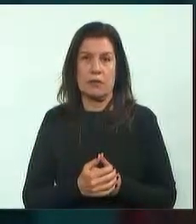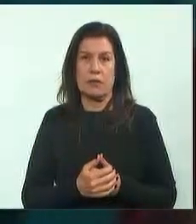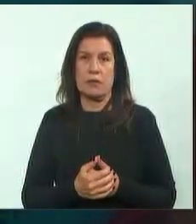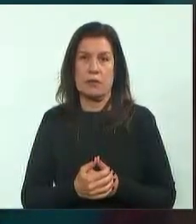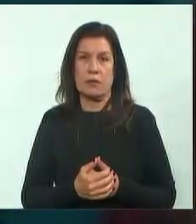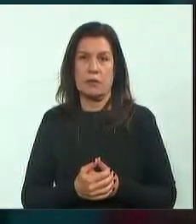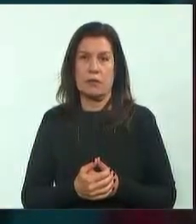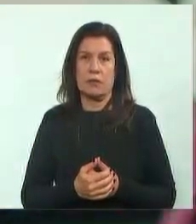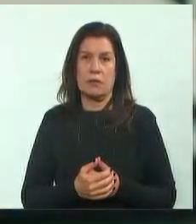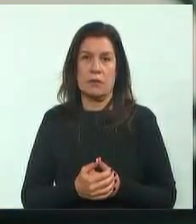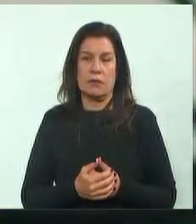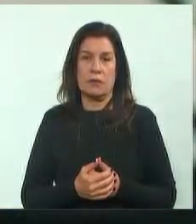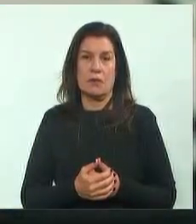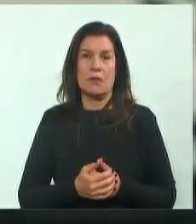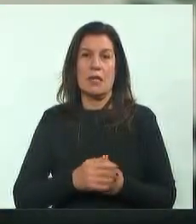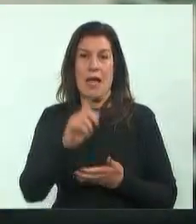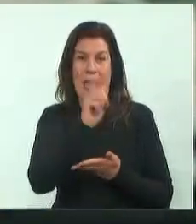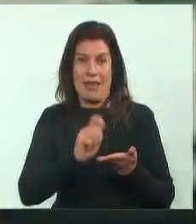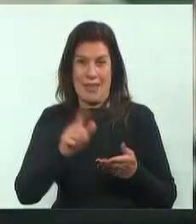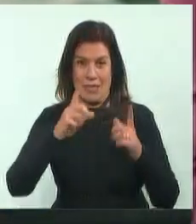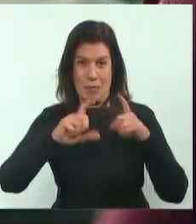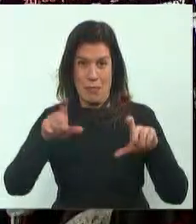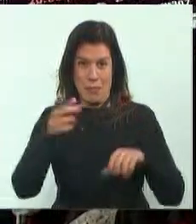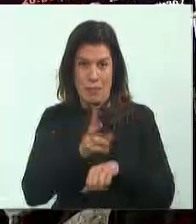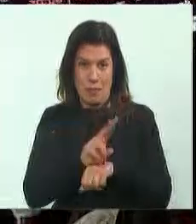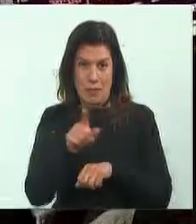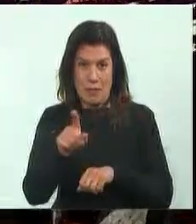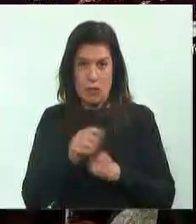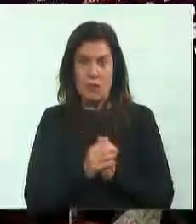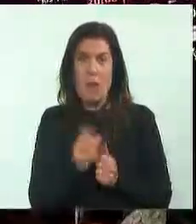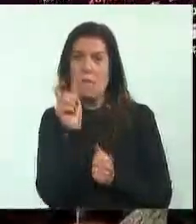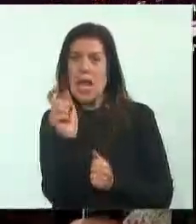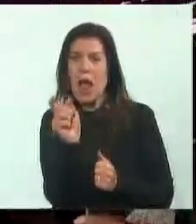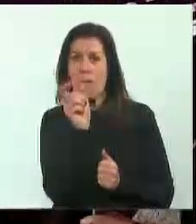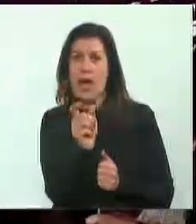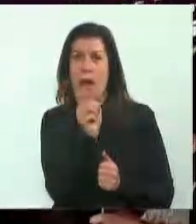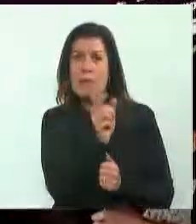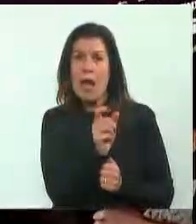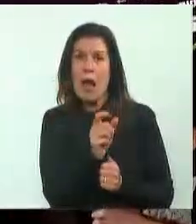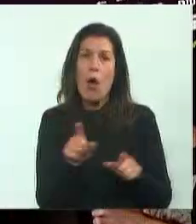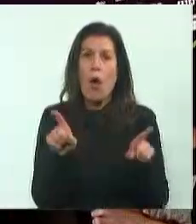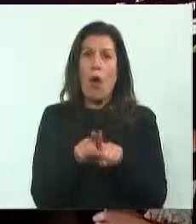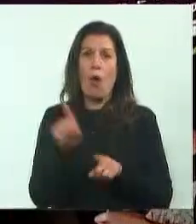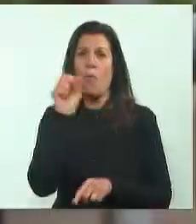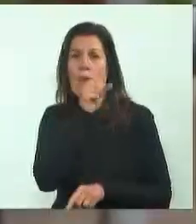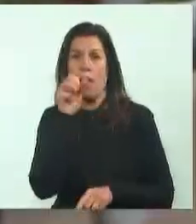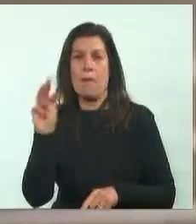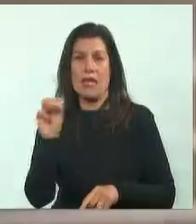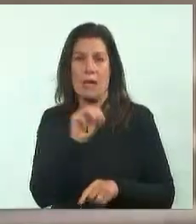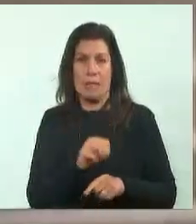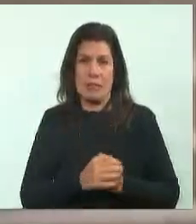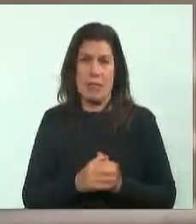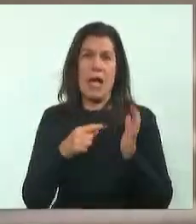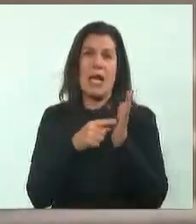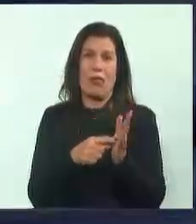היקון! הטקסט בפוסט המזויף, אגב, מילה במילה, כמו הטקסט של מירי מסיקה. אותו המשפט, למשל, תוך